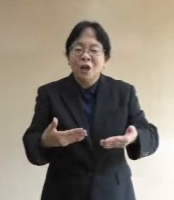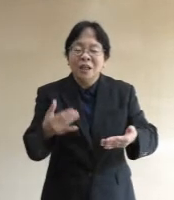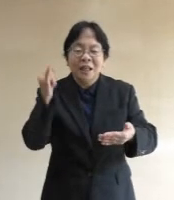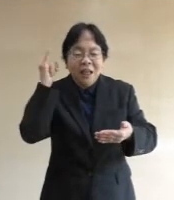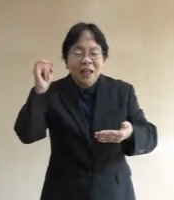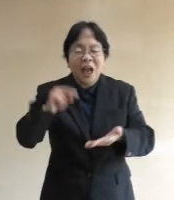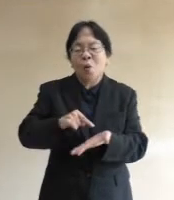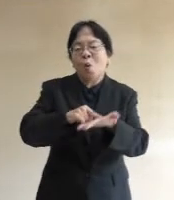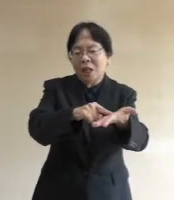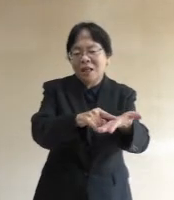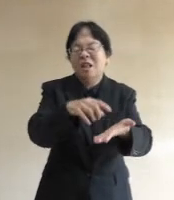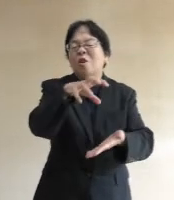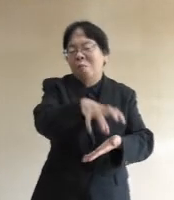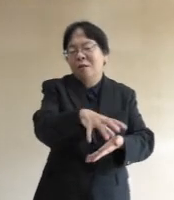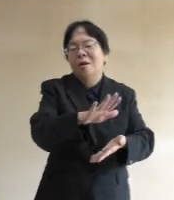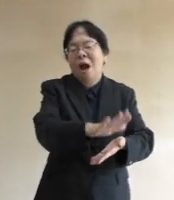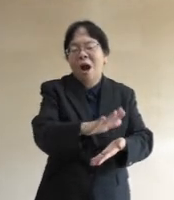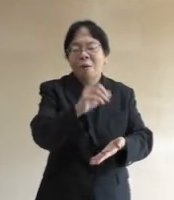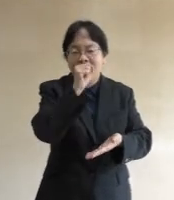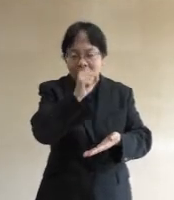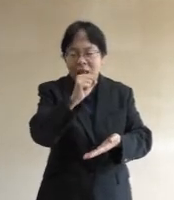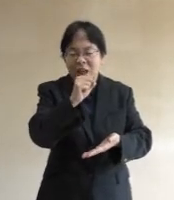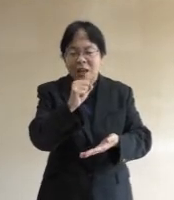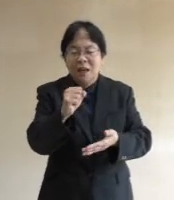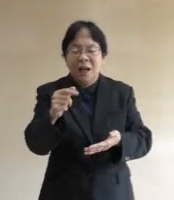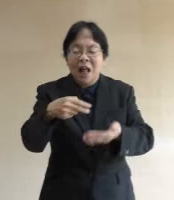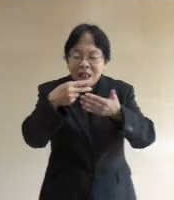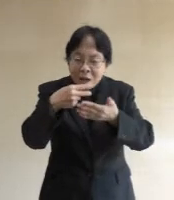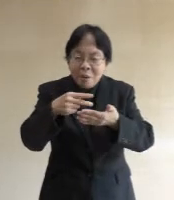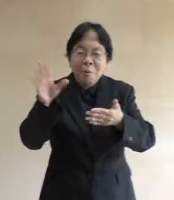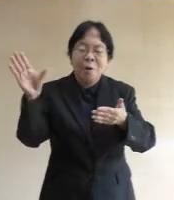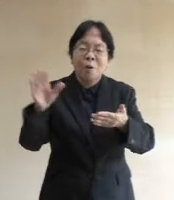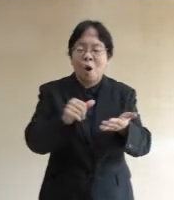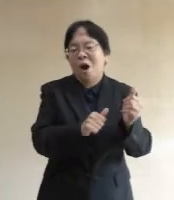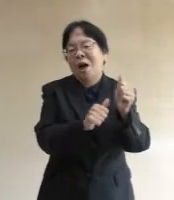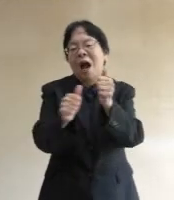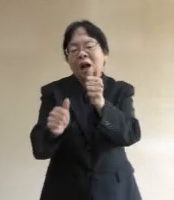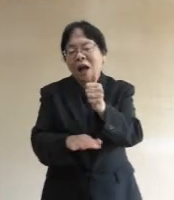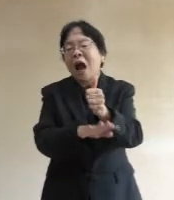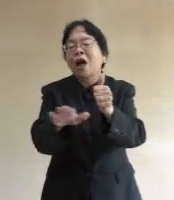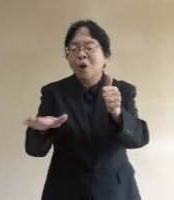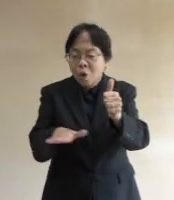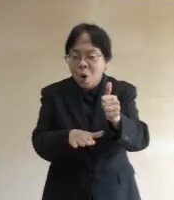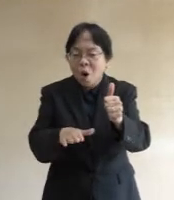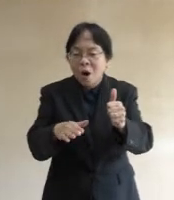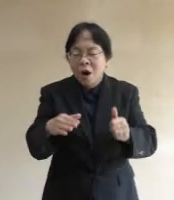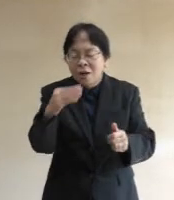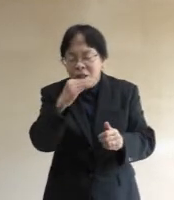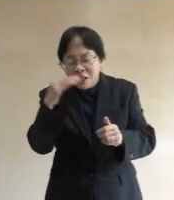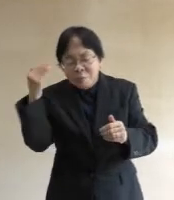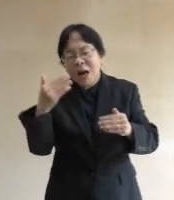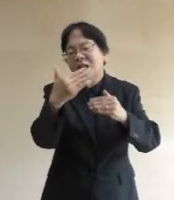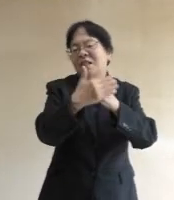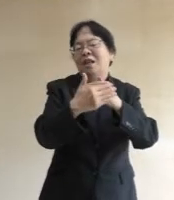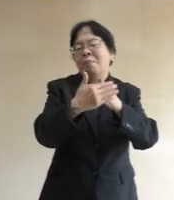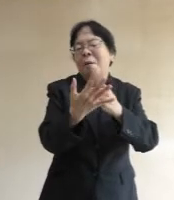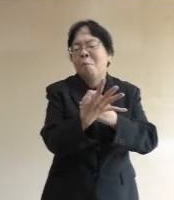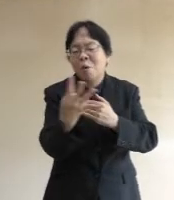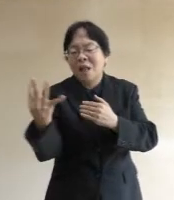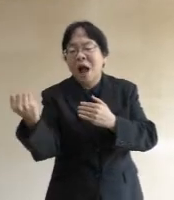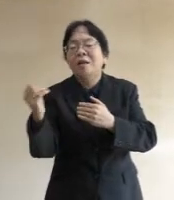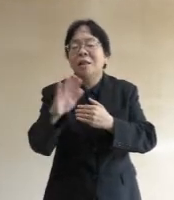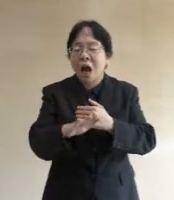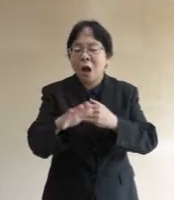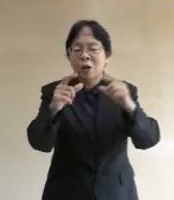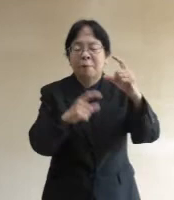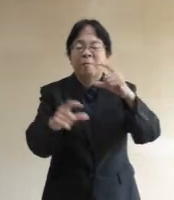こそ掛川の良さ、観光だったり物食べ物でもそうですけど、環境問題だったり そういったすごくいいところいっぱいあるので、もっ